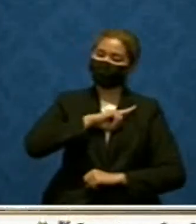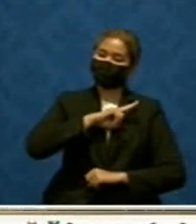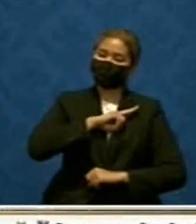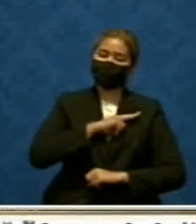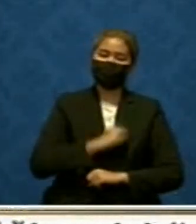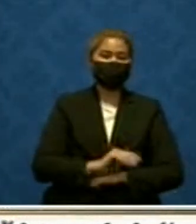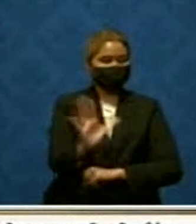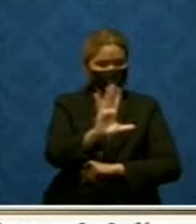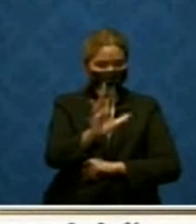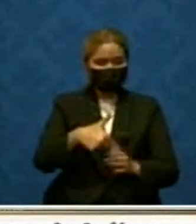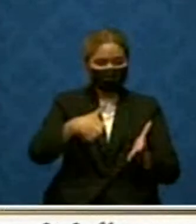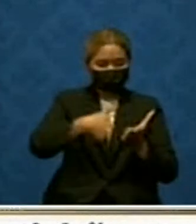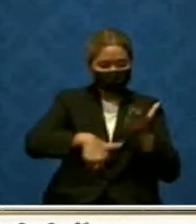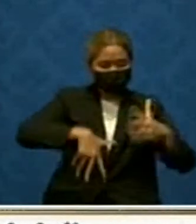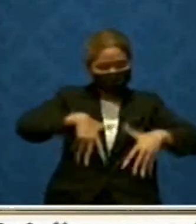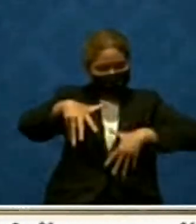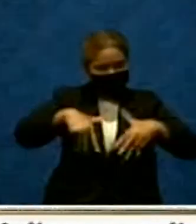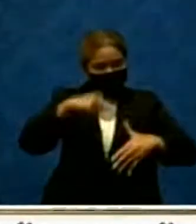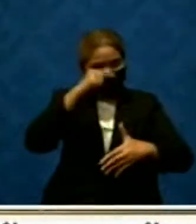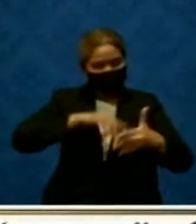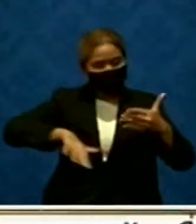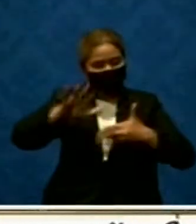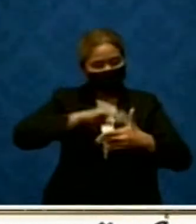ประชาชนทั้งนั้นพวกนี้ไม่เคยสาเนึก